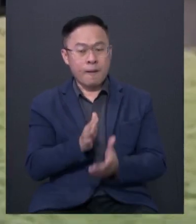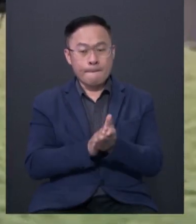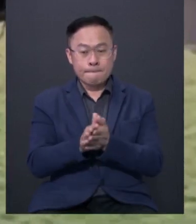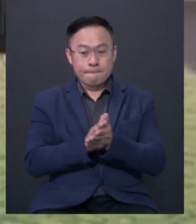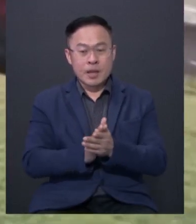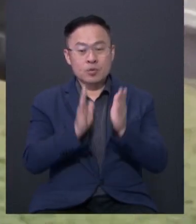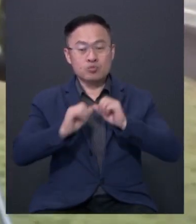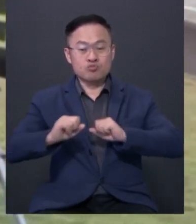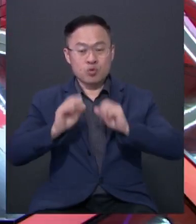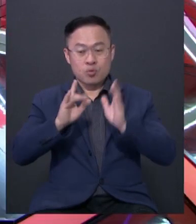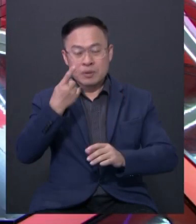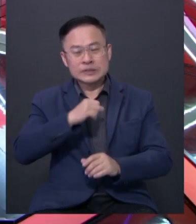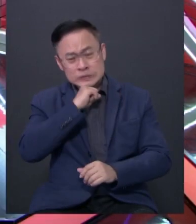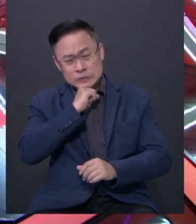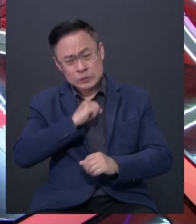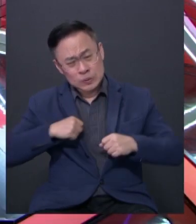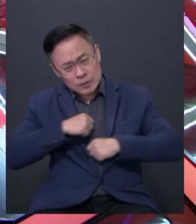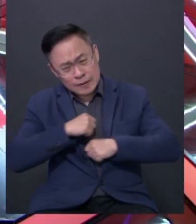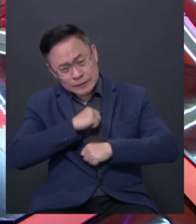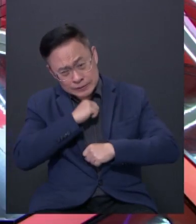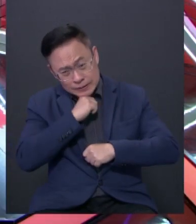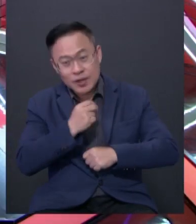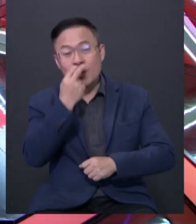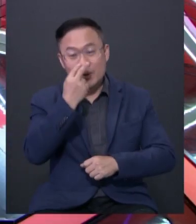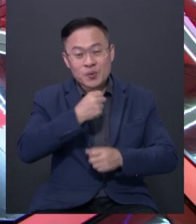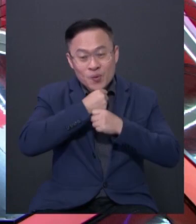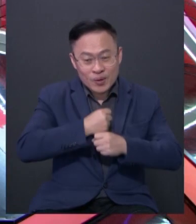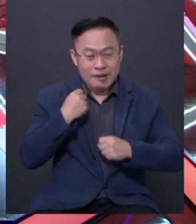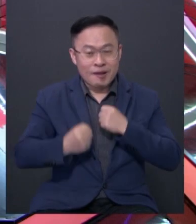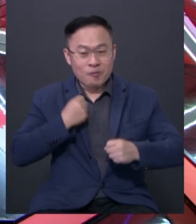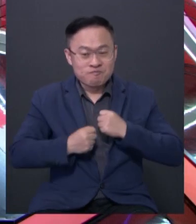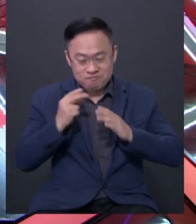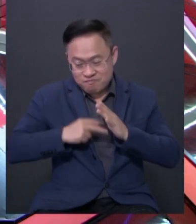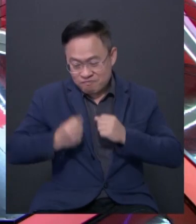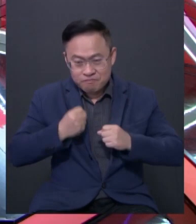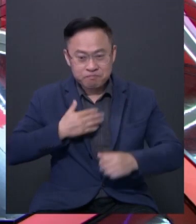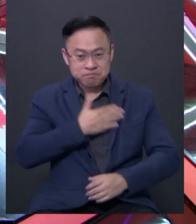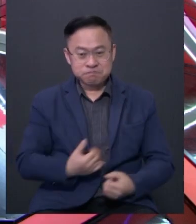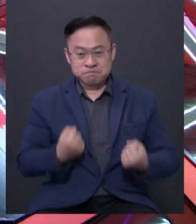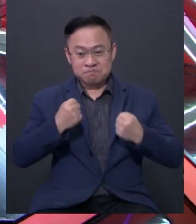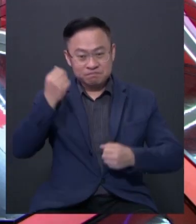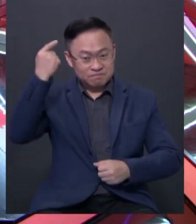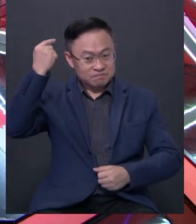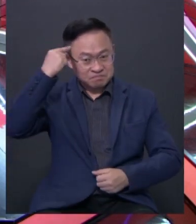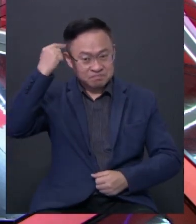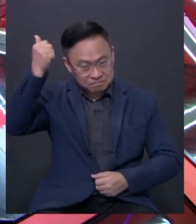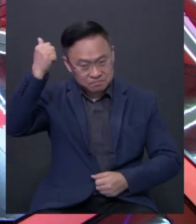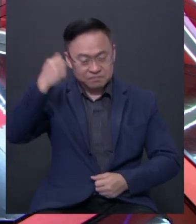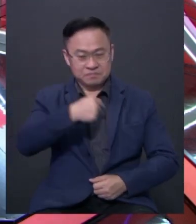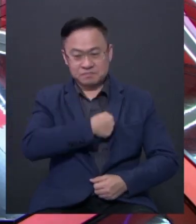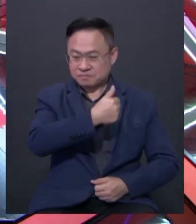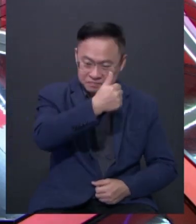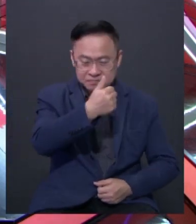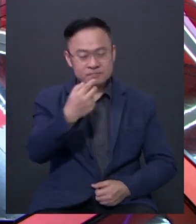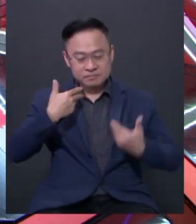นยุคใหม่ด้วยเยาวชนด้วยที่เรียกว่าการออกกำลังกายมันก็ทำให้ทั้งสภาพร่างกายสภาพจิตใจเป็นไปในทิศทางที่ดีแล้วก็นี่แหละค่